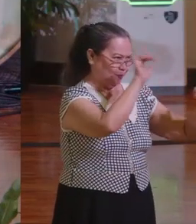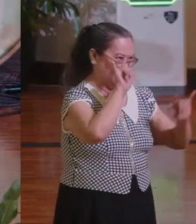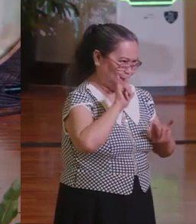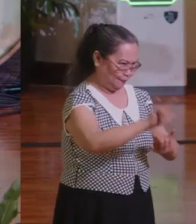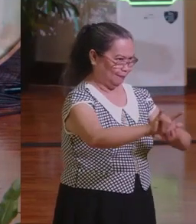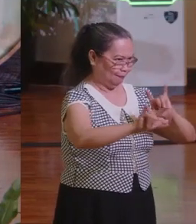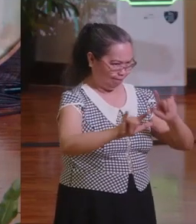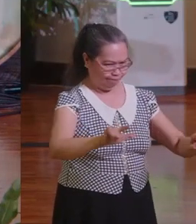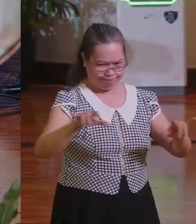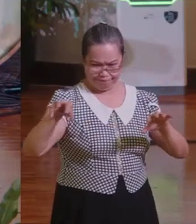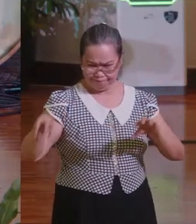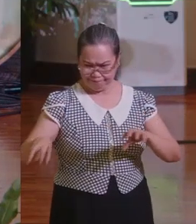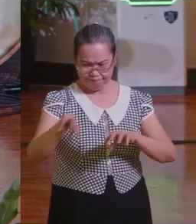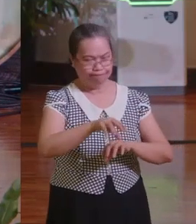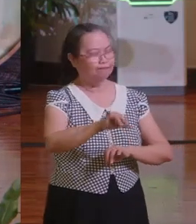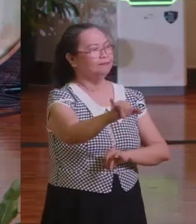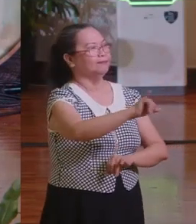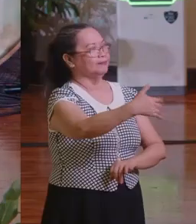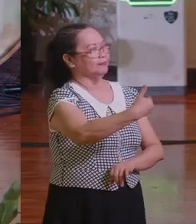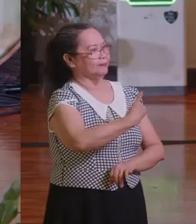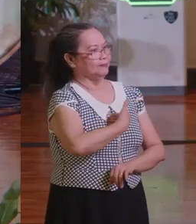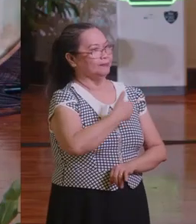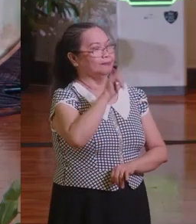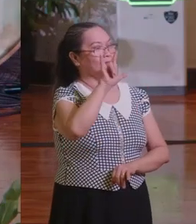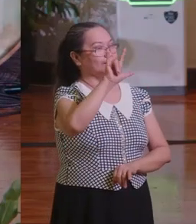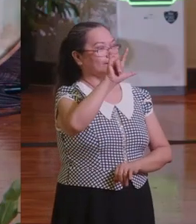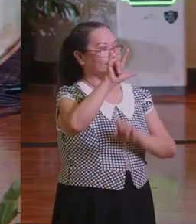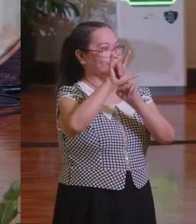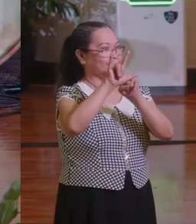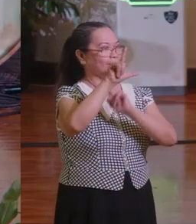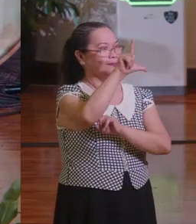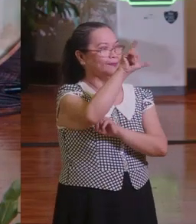yourself. Pag-ibig po.